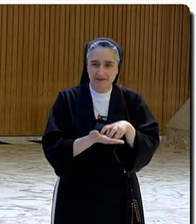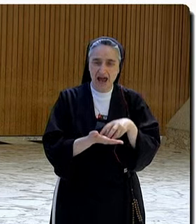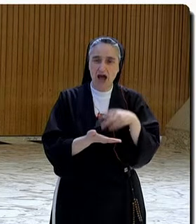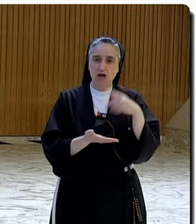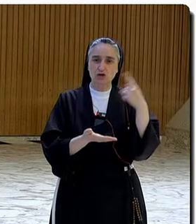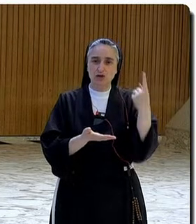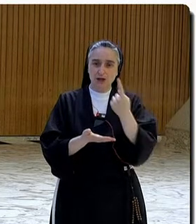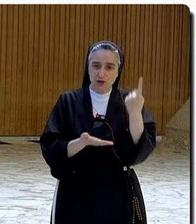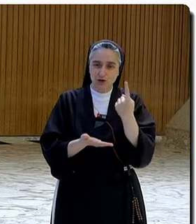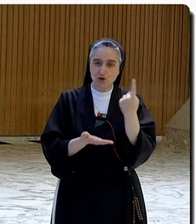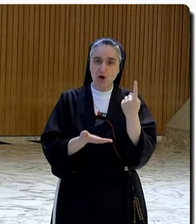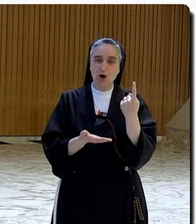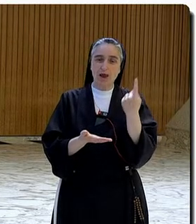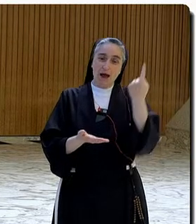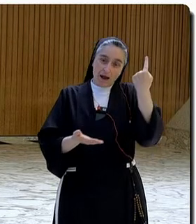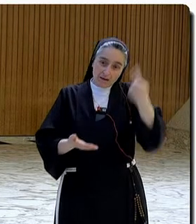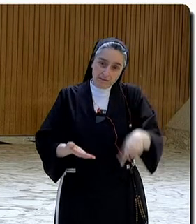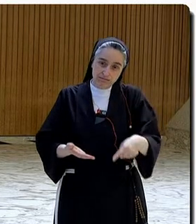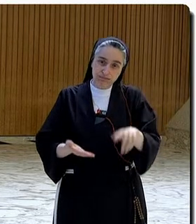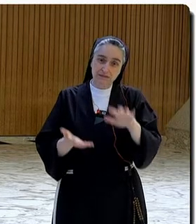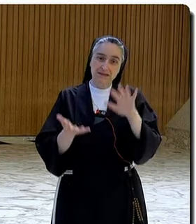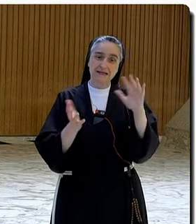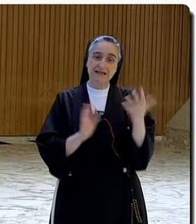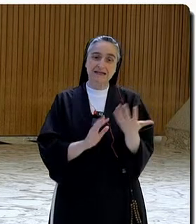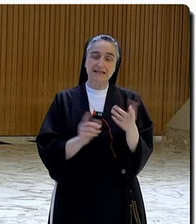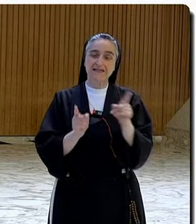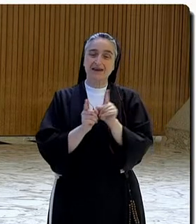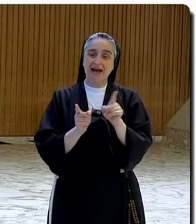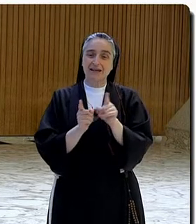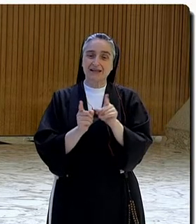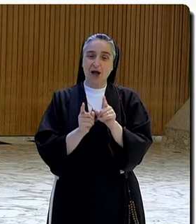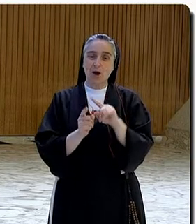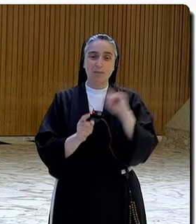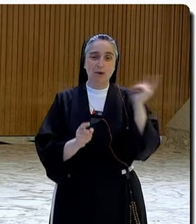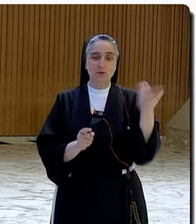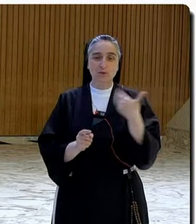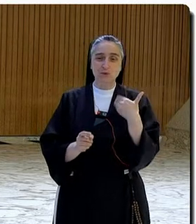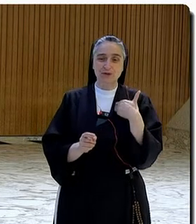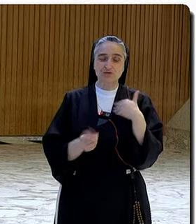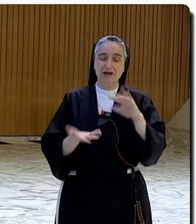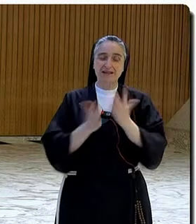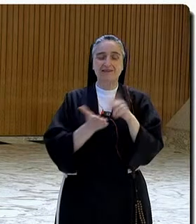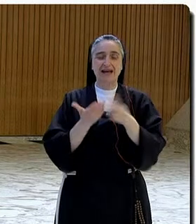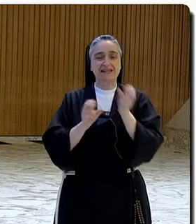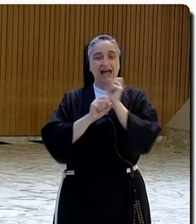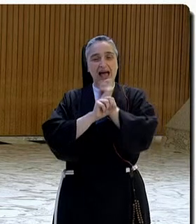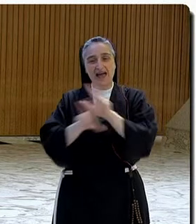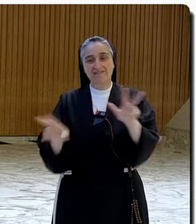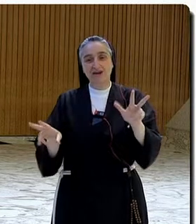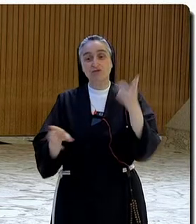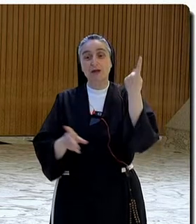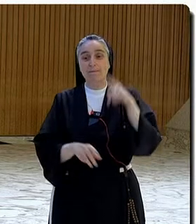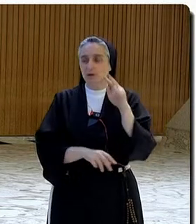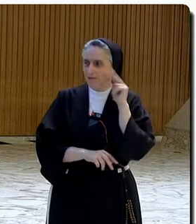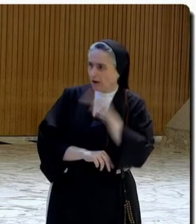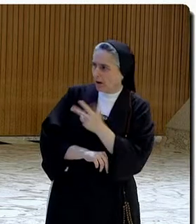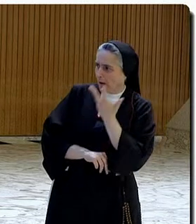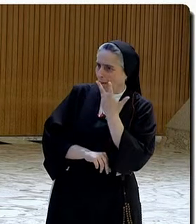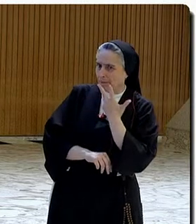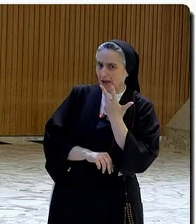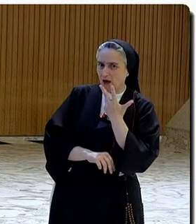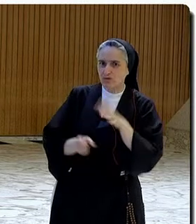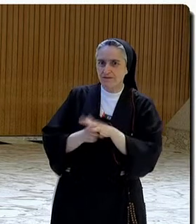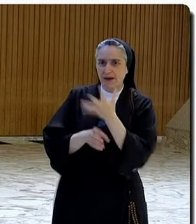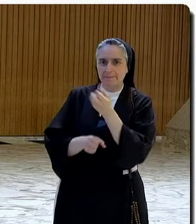soli. E così questa dinamica porterà frutti, evangelizzerà per astrazione, come